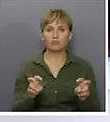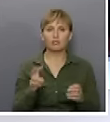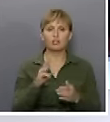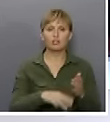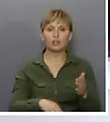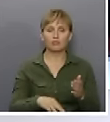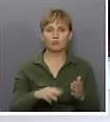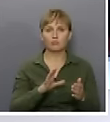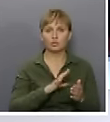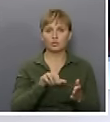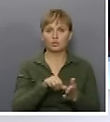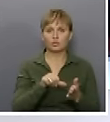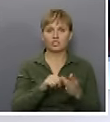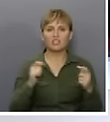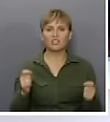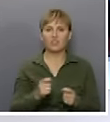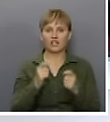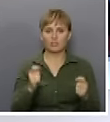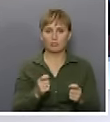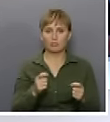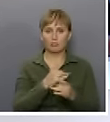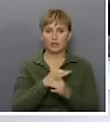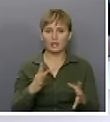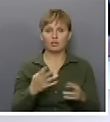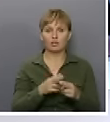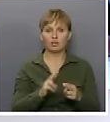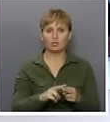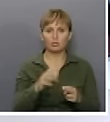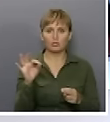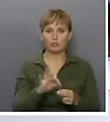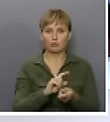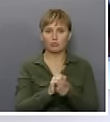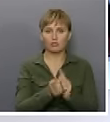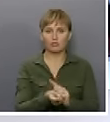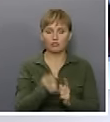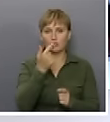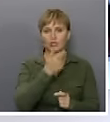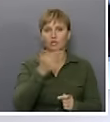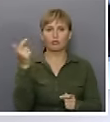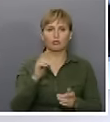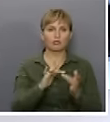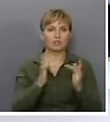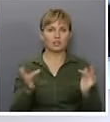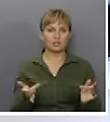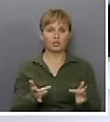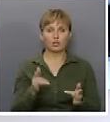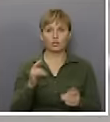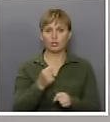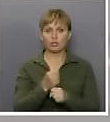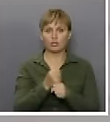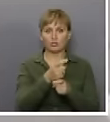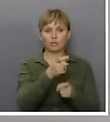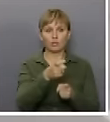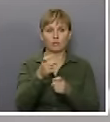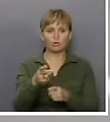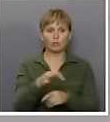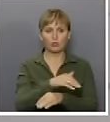штрафами отделались участники свадебного кортежа которые в одночасье превратились в антигероев социальных сетей они устроили стрельбу